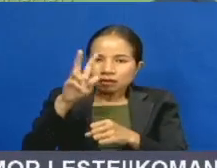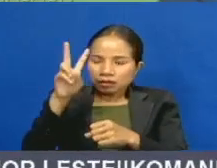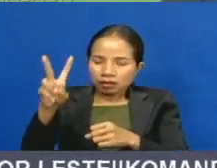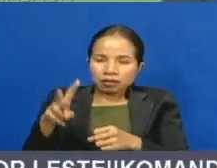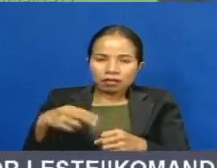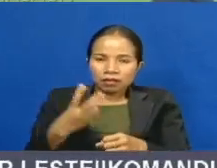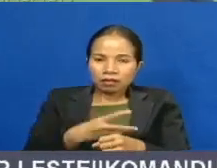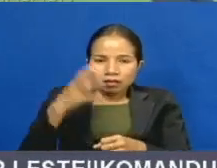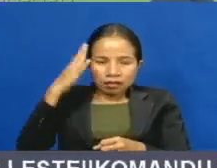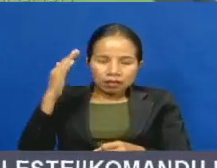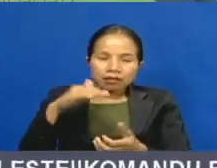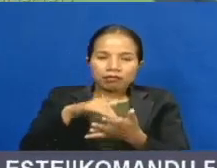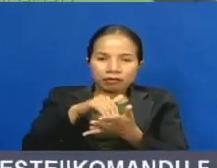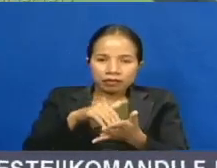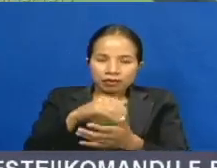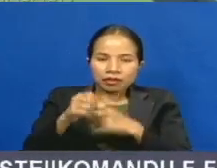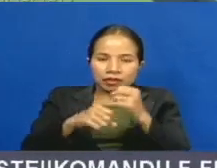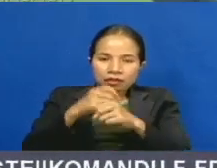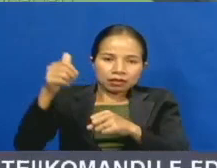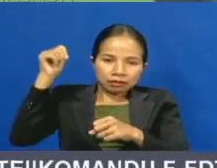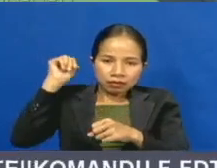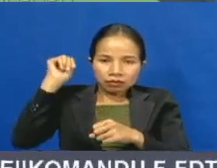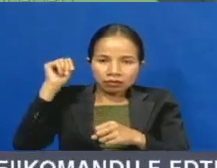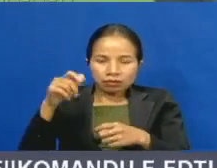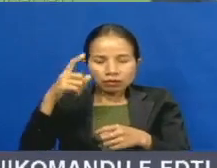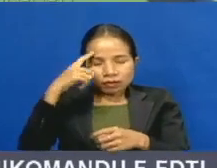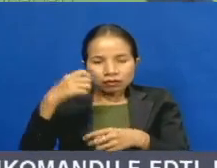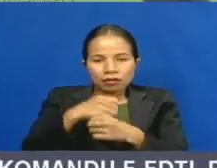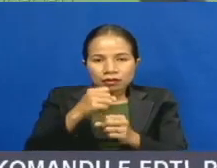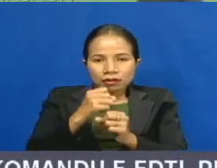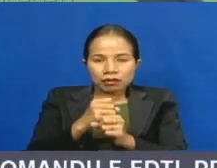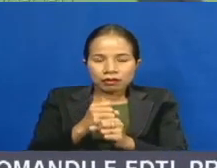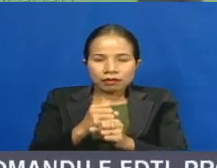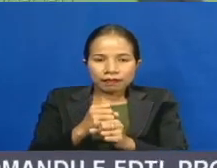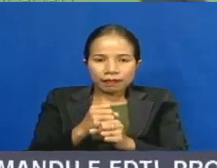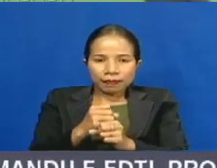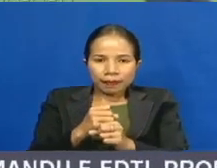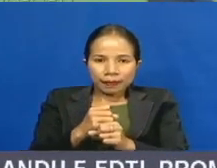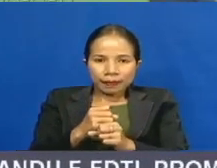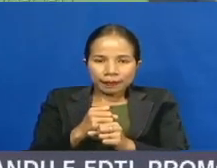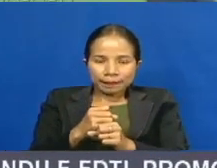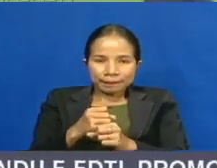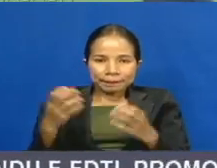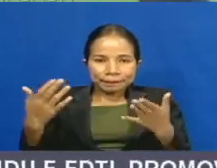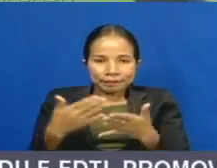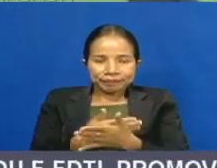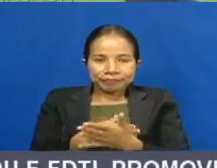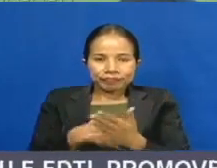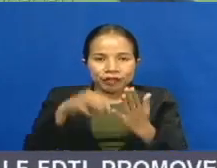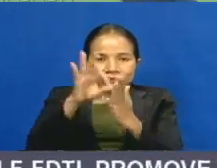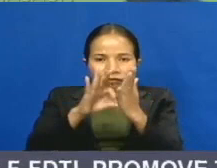be frakasus sih ya ini yang kira kau kutuk kita atau halo nova presesion inova no formula